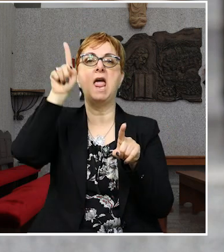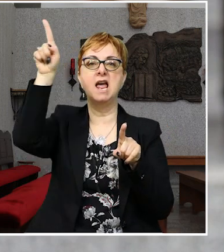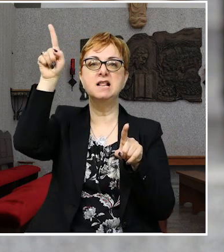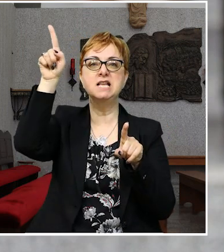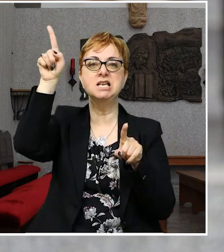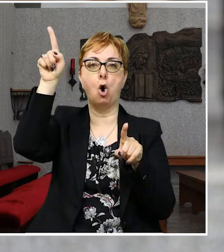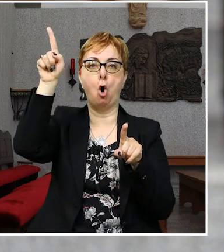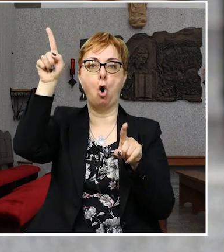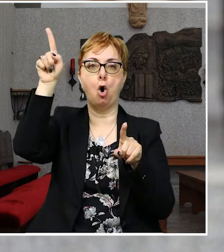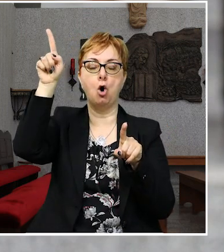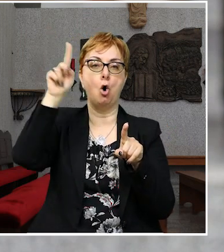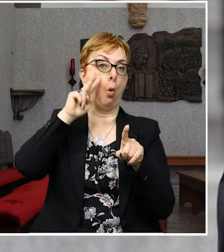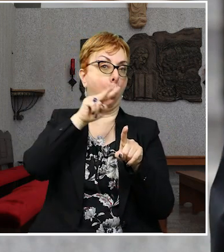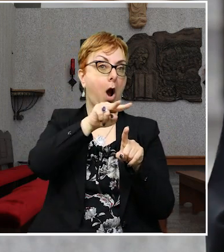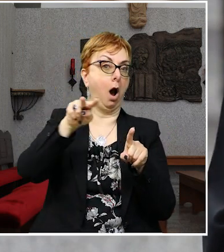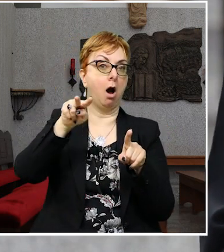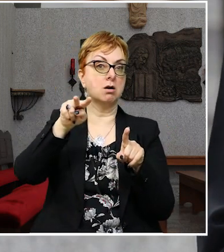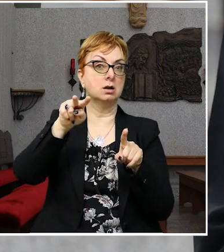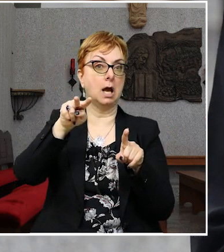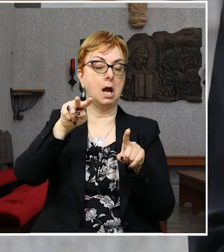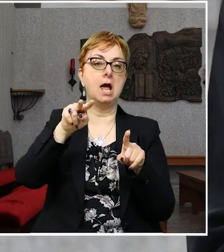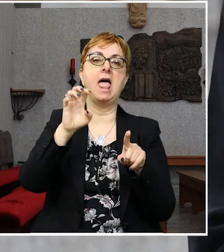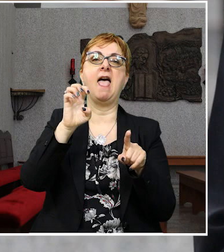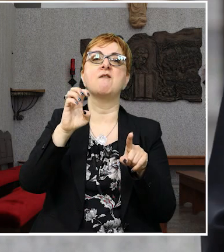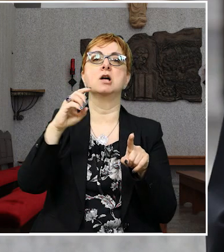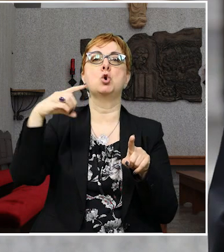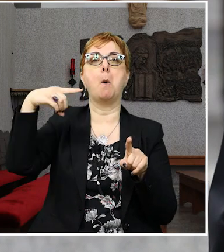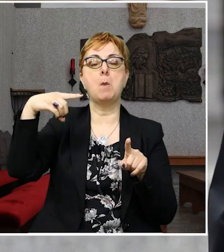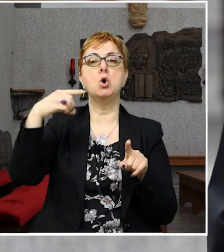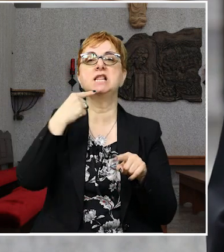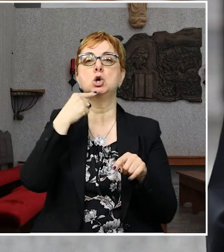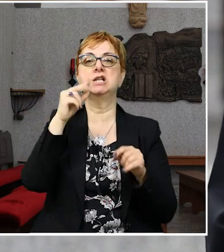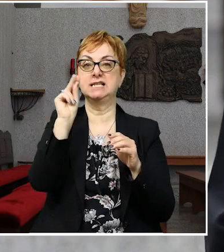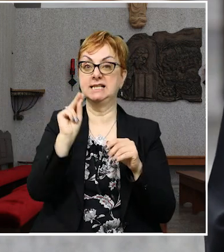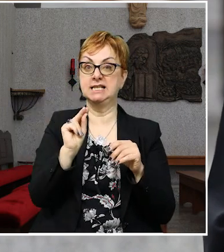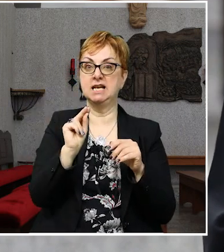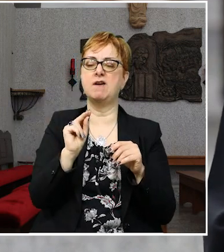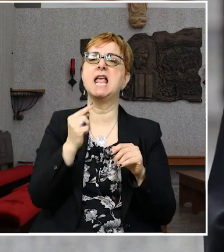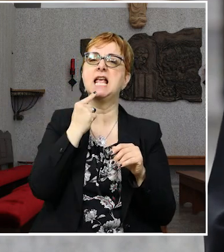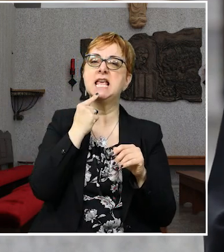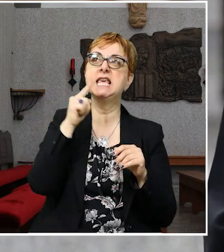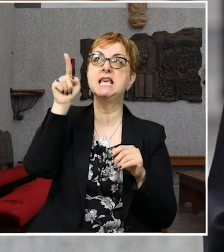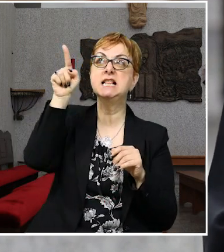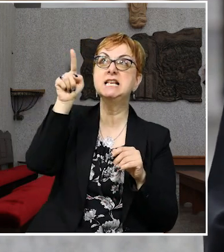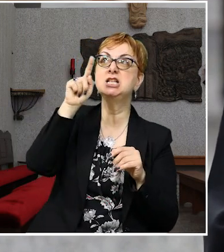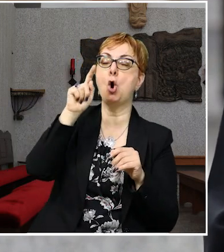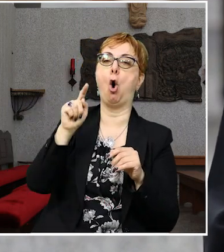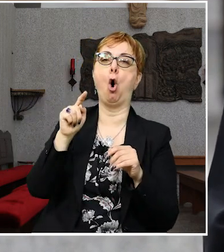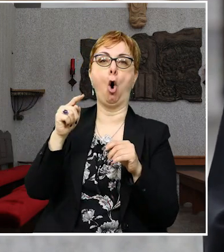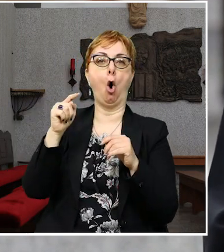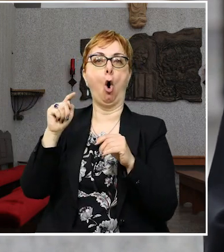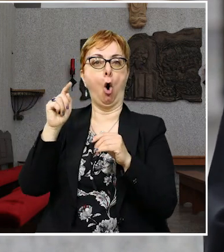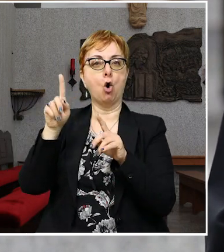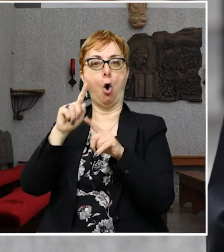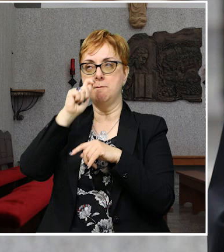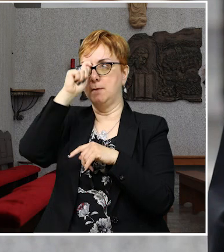come Dio». Così scrive Evagrio Pontico: «Chi adora Dio ama i suoi